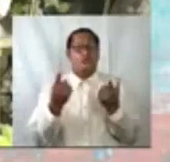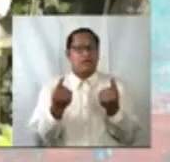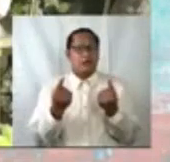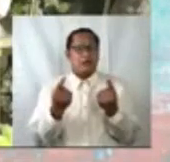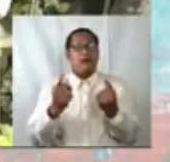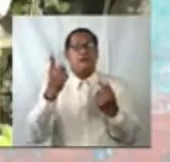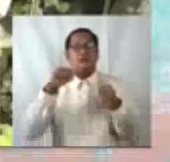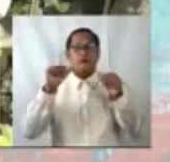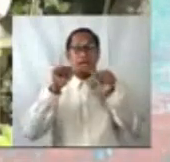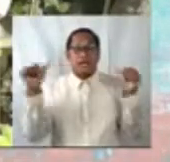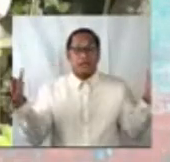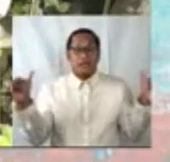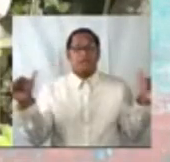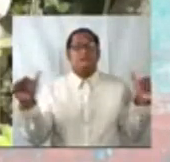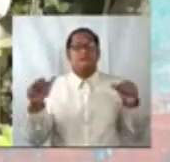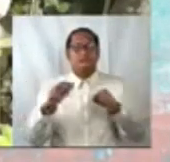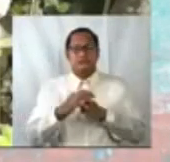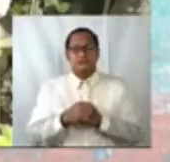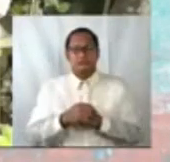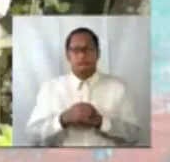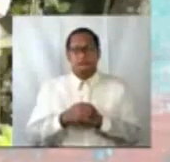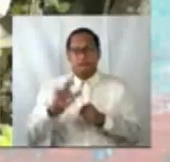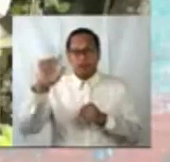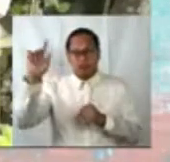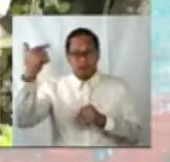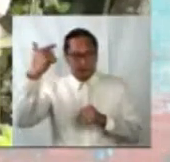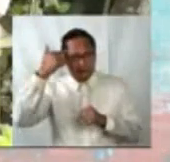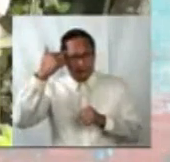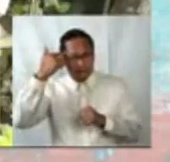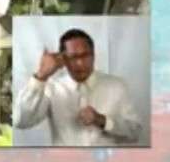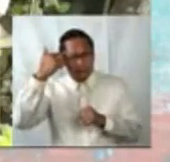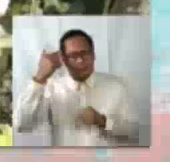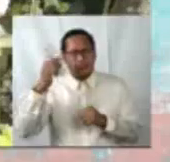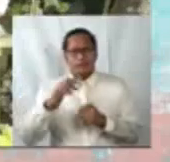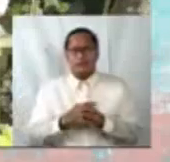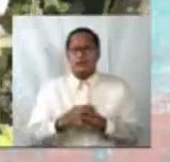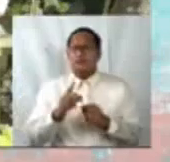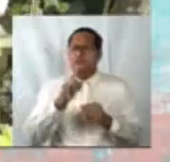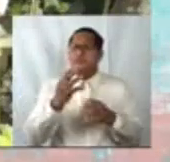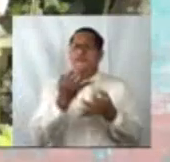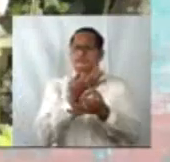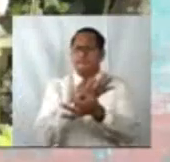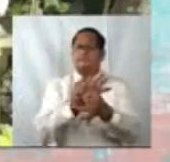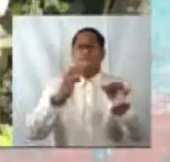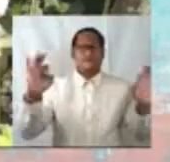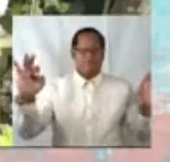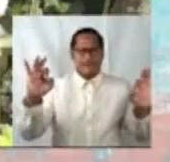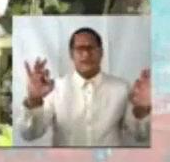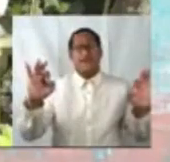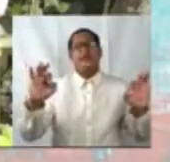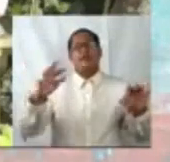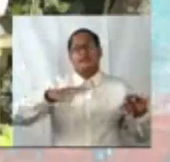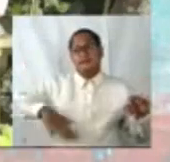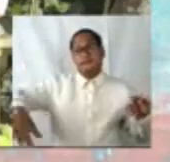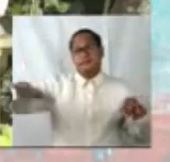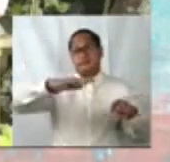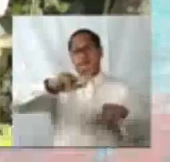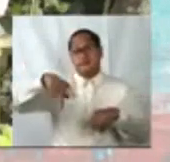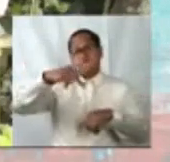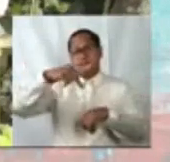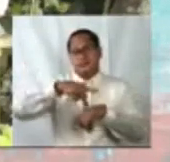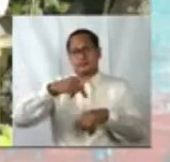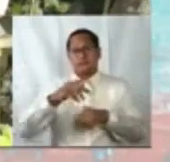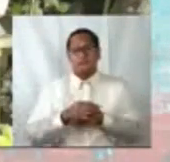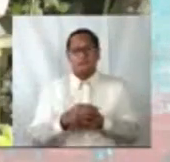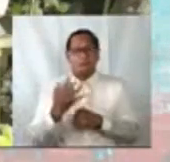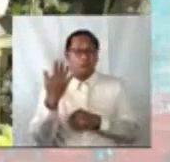makapagdeklara ng gobyerno at malayang bayan ang bansang Pilipinas. Kasi